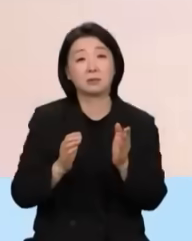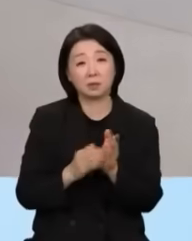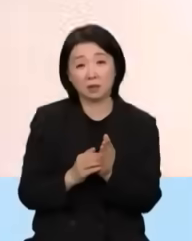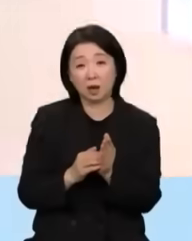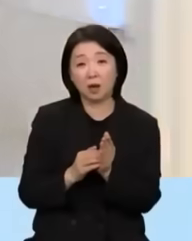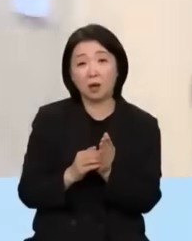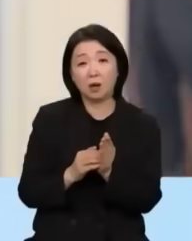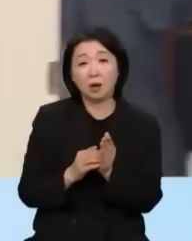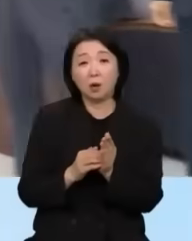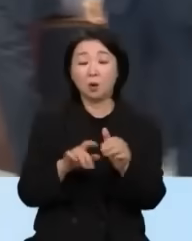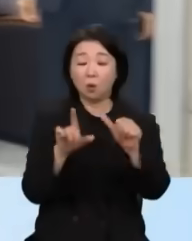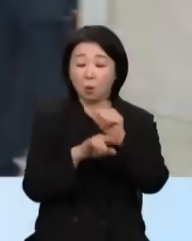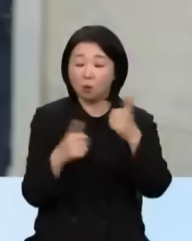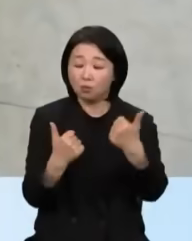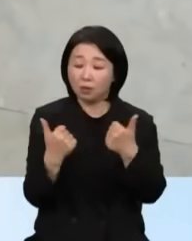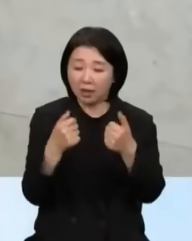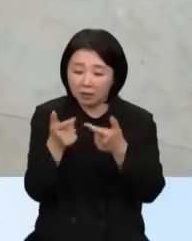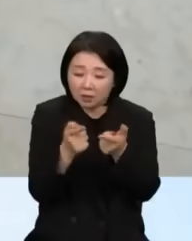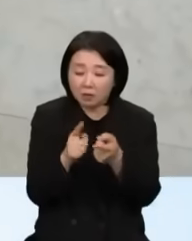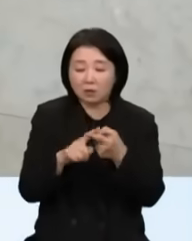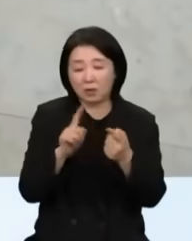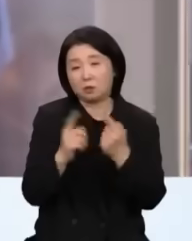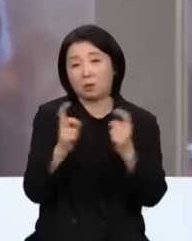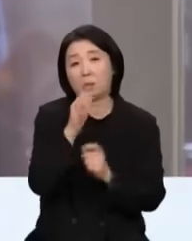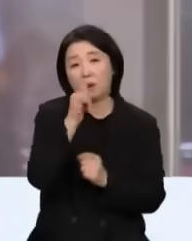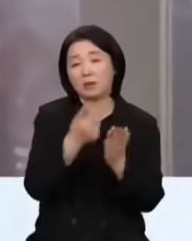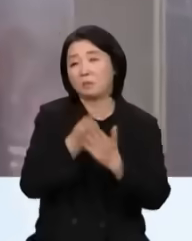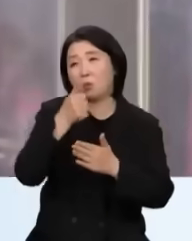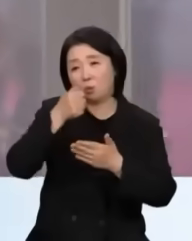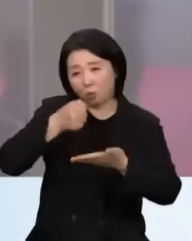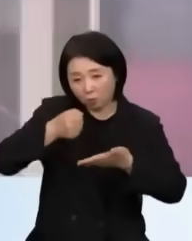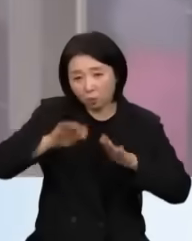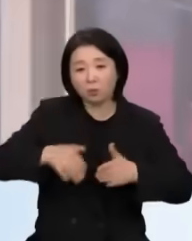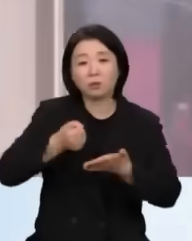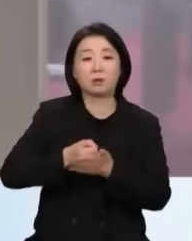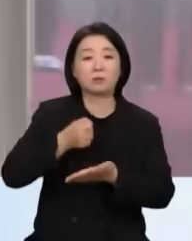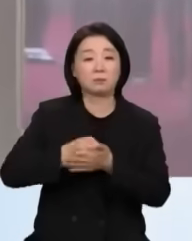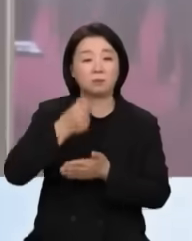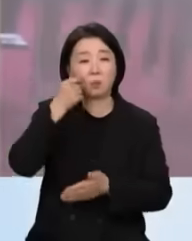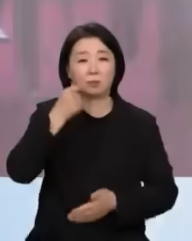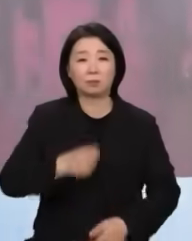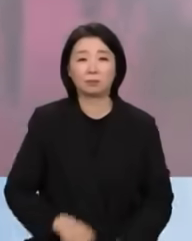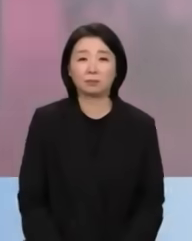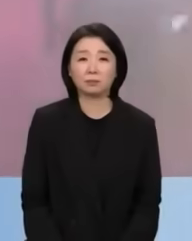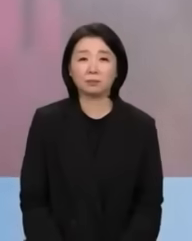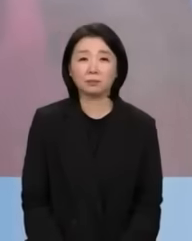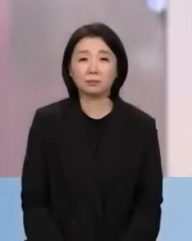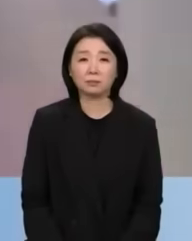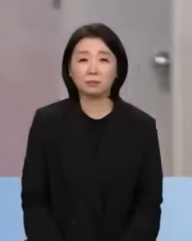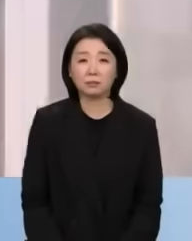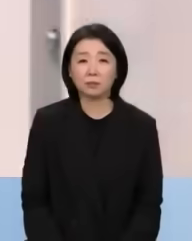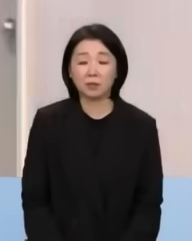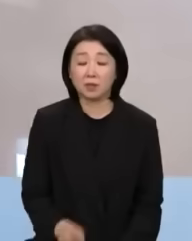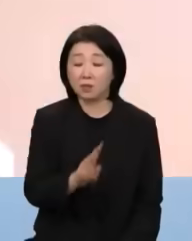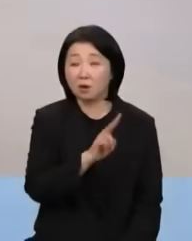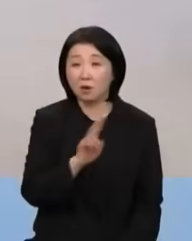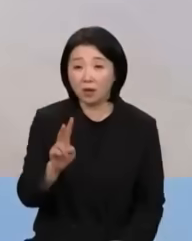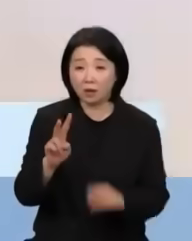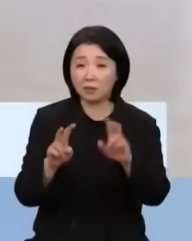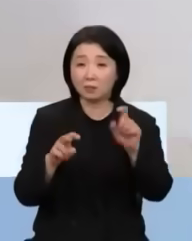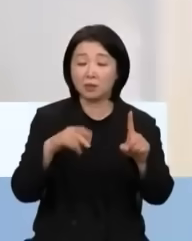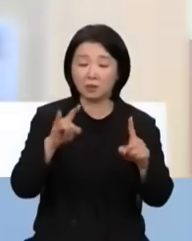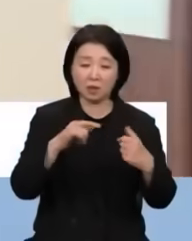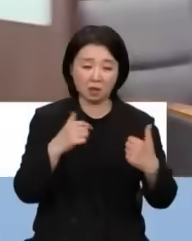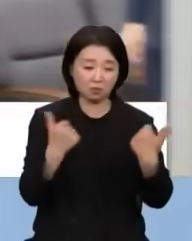두고 협상을 벌였는데요. 오늘도 결론을 내리지 못했다고 양당 원내대표가 방금 밝혔습니다. 그동안 여야는 21대